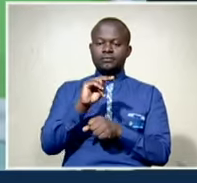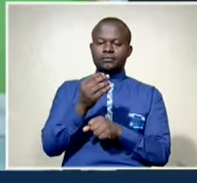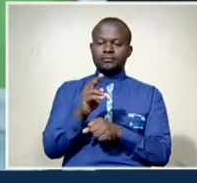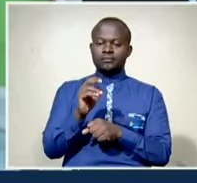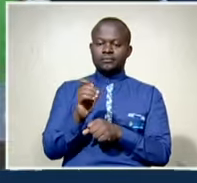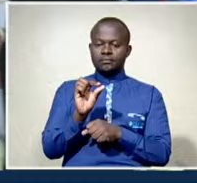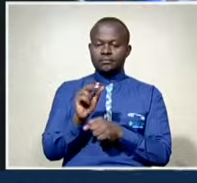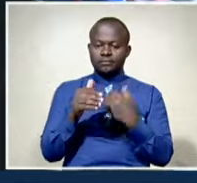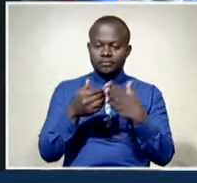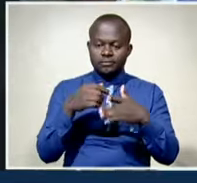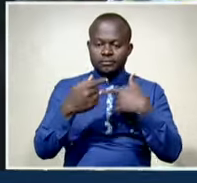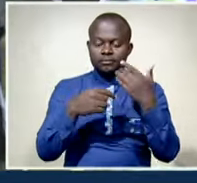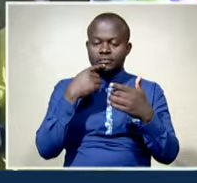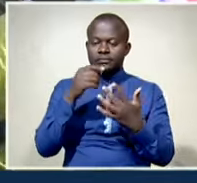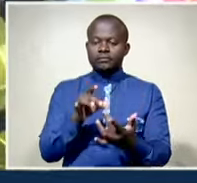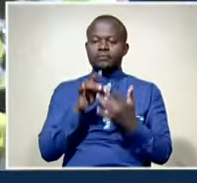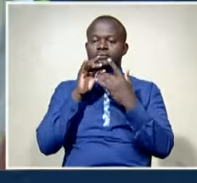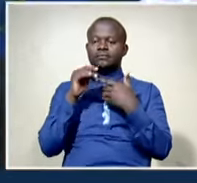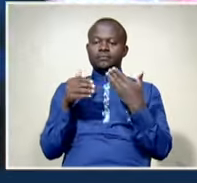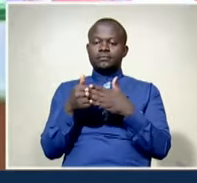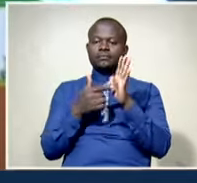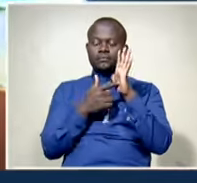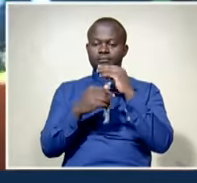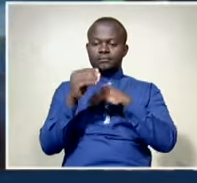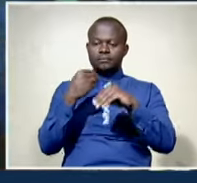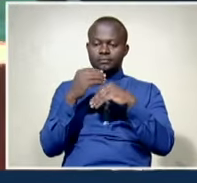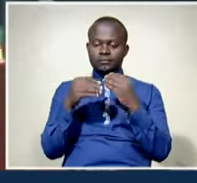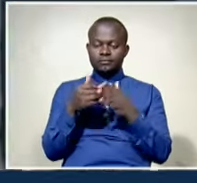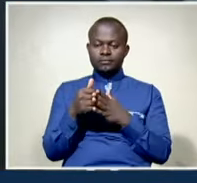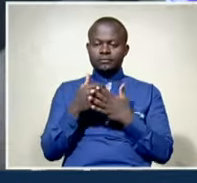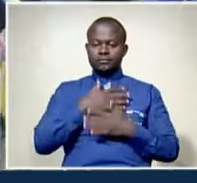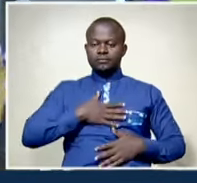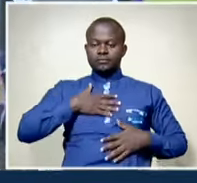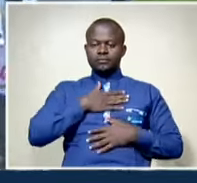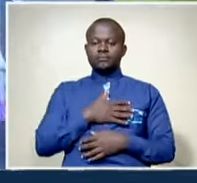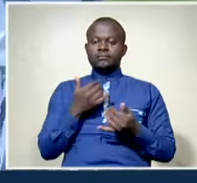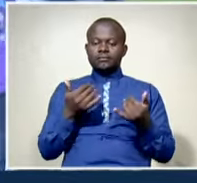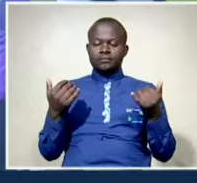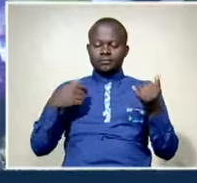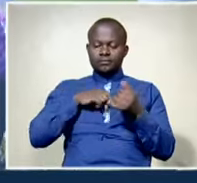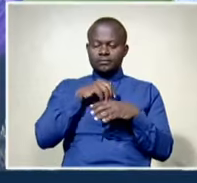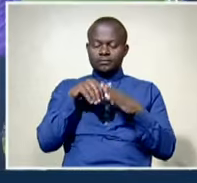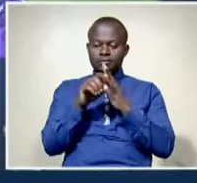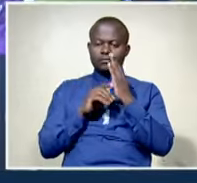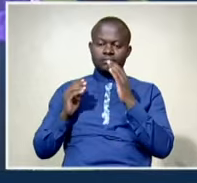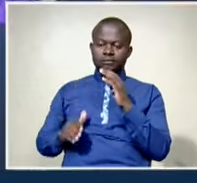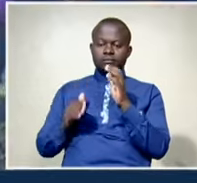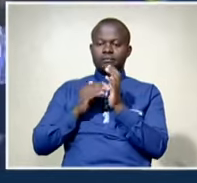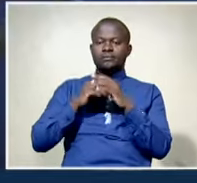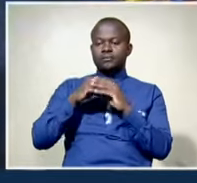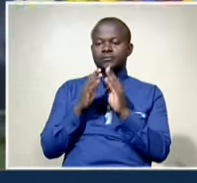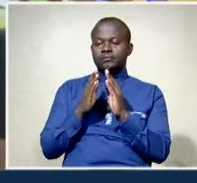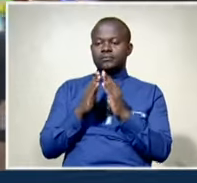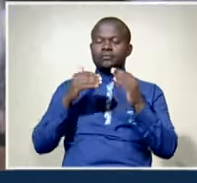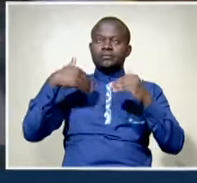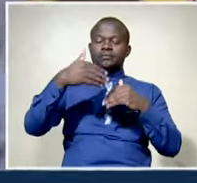barya kukanya tukivuga kumwihariko wiri murika gurisha n'imyidagaduro y'abana bona ngira ngo hano mu karere kawe cyangwa muri uyu mujyi wa Huye